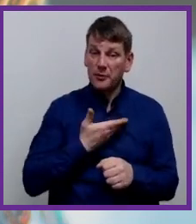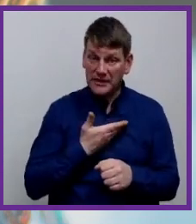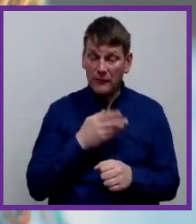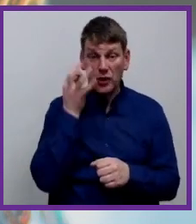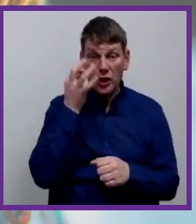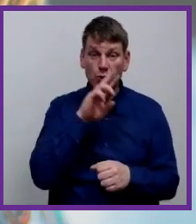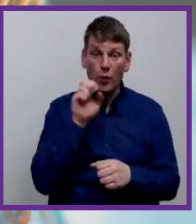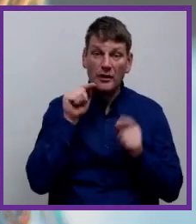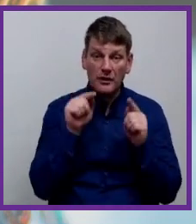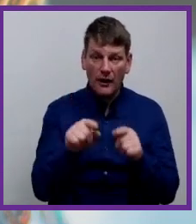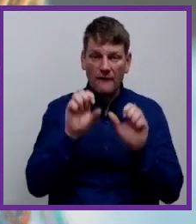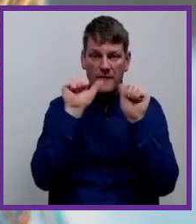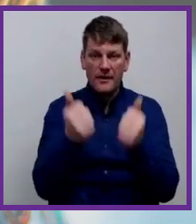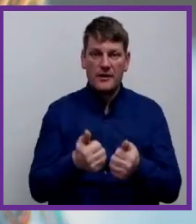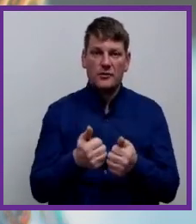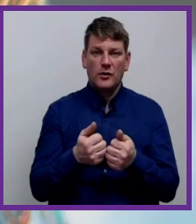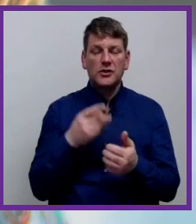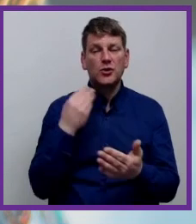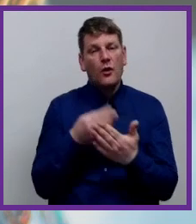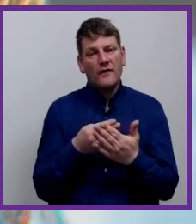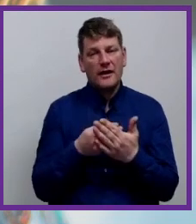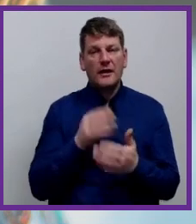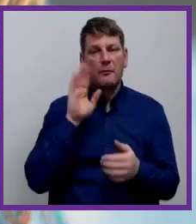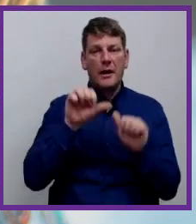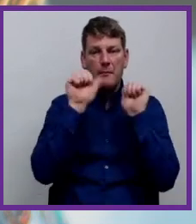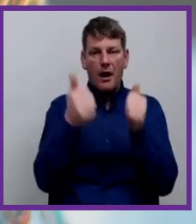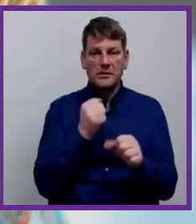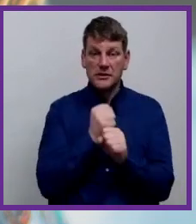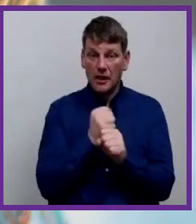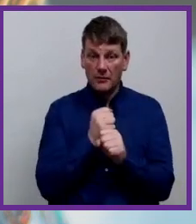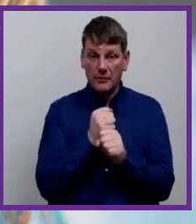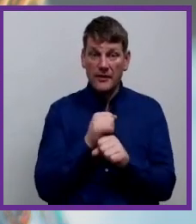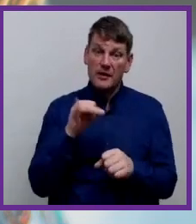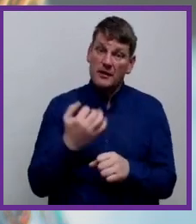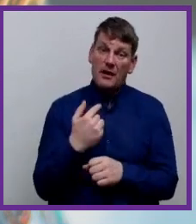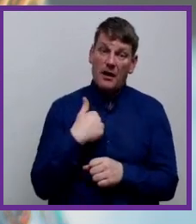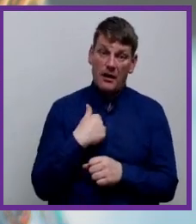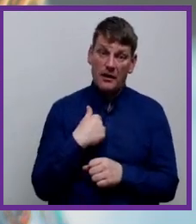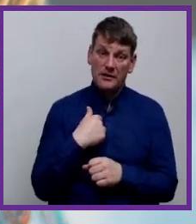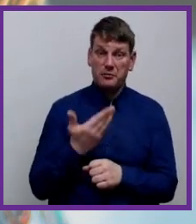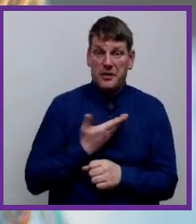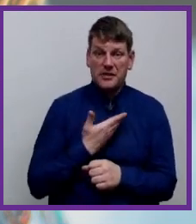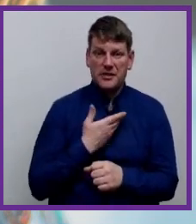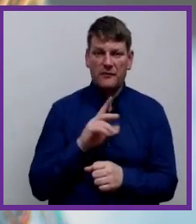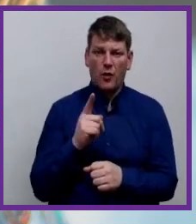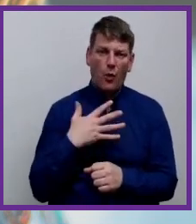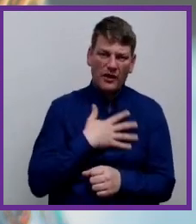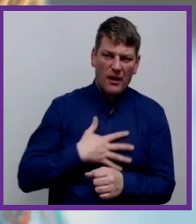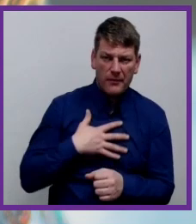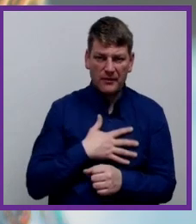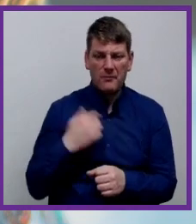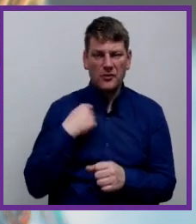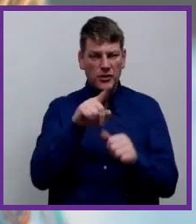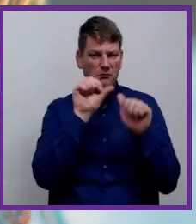veidojās šis te arī novērtējums par mākslas darbu. Tātad, ja es piedzīvoju kaut ko nepatīkamu, man šis